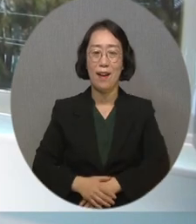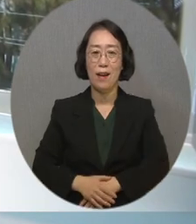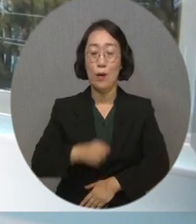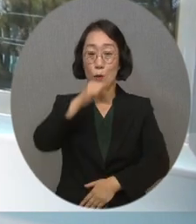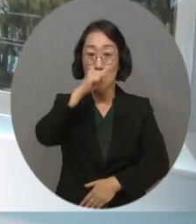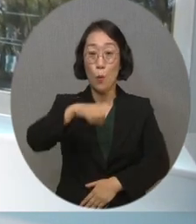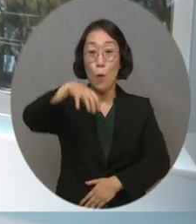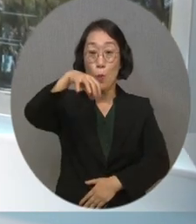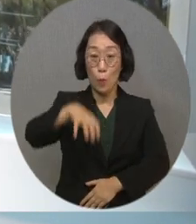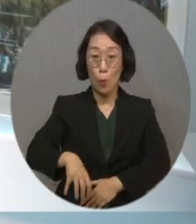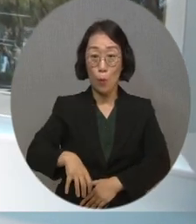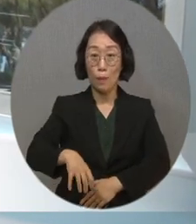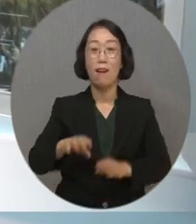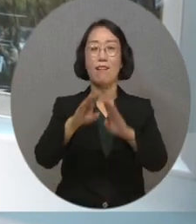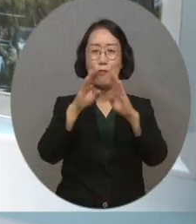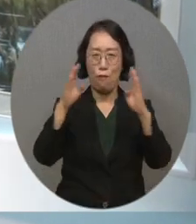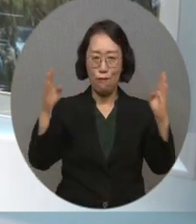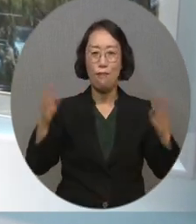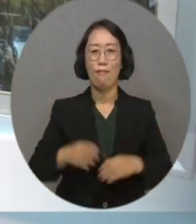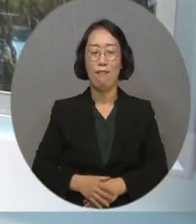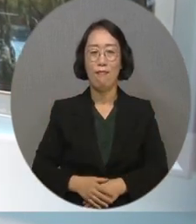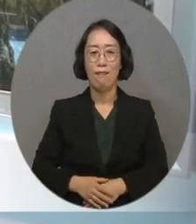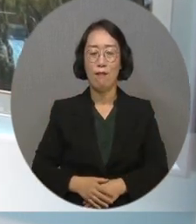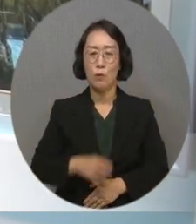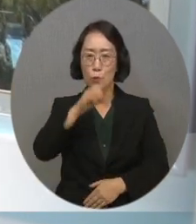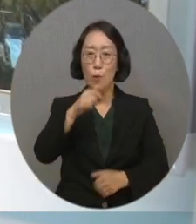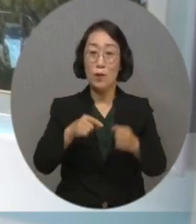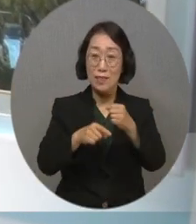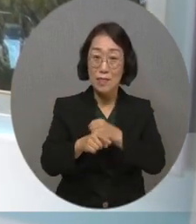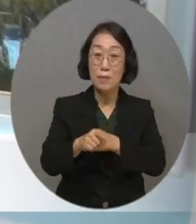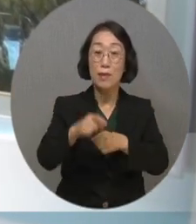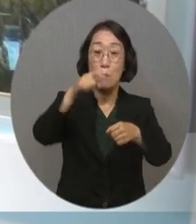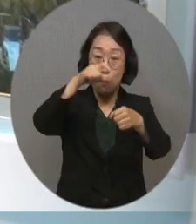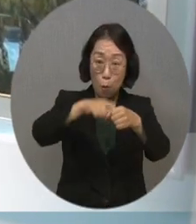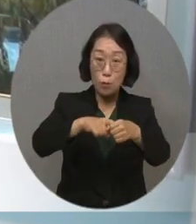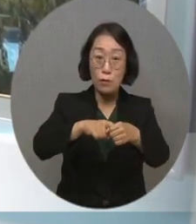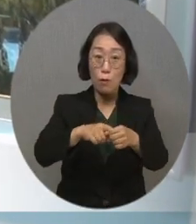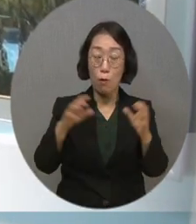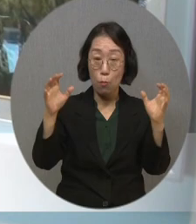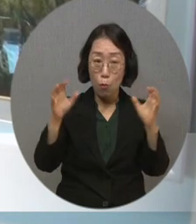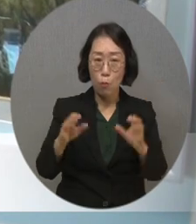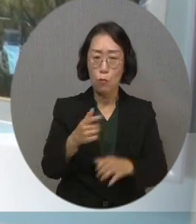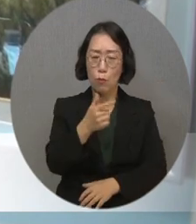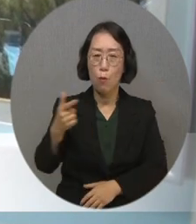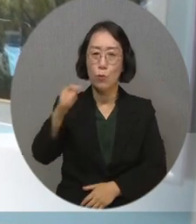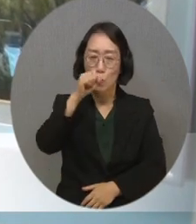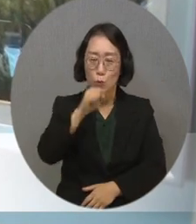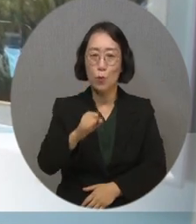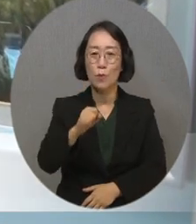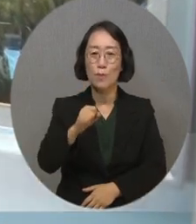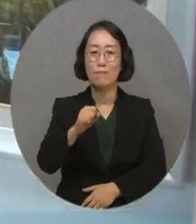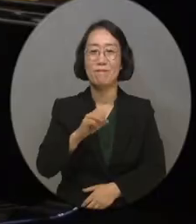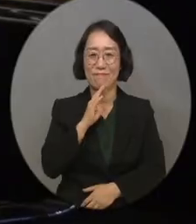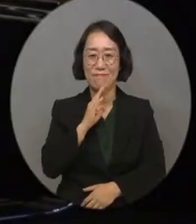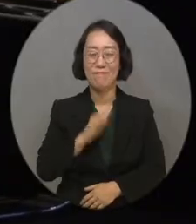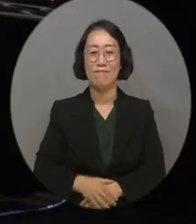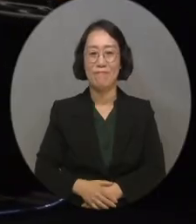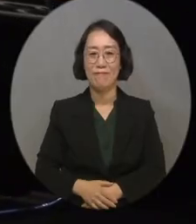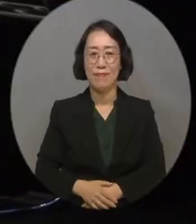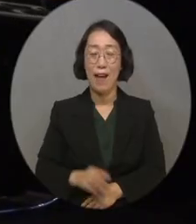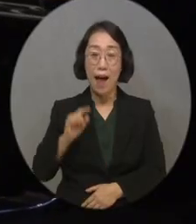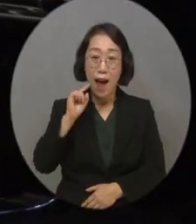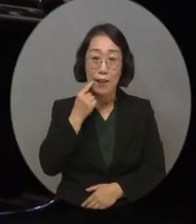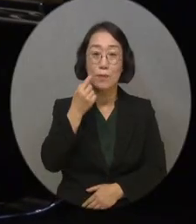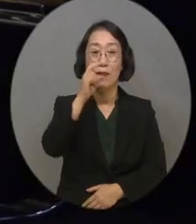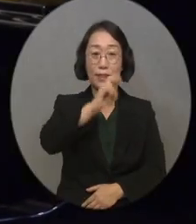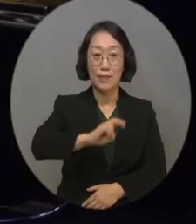좋은 장소에서 좋은 의미로 이렇게 했다는 게 너무 좋고 실감납니다. 아름다운